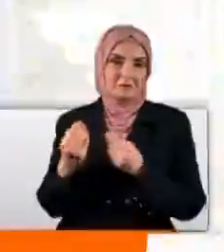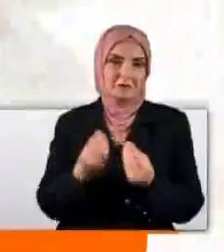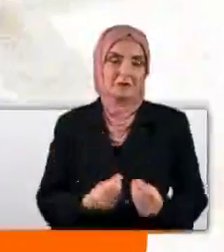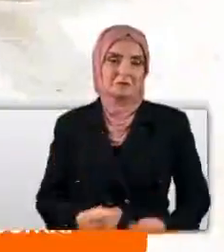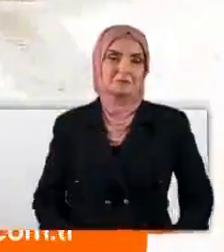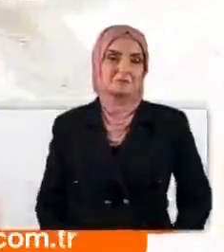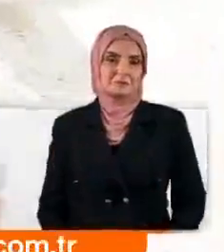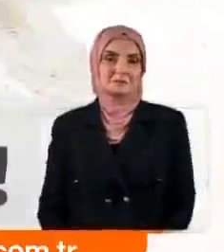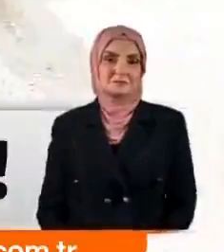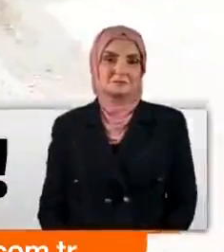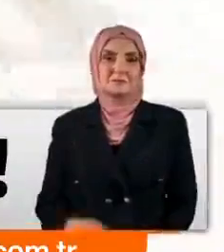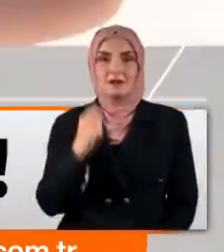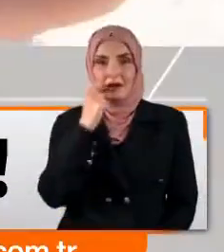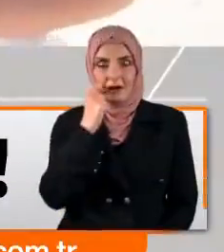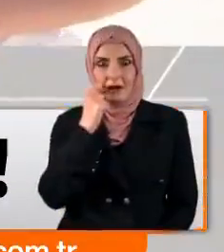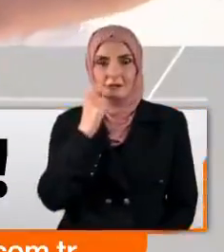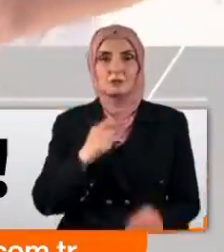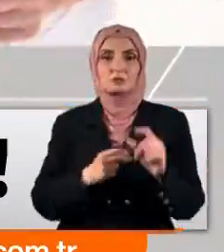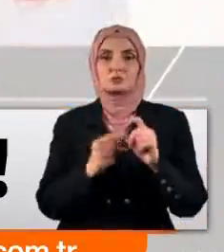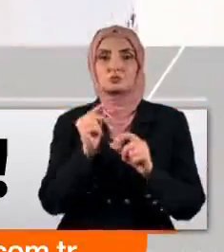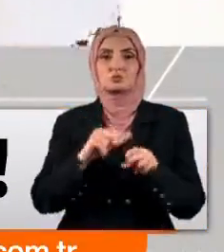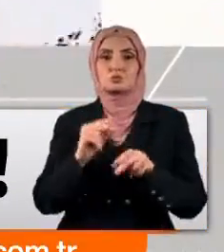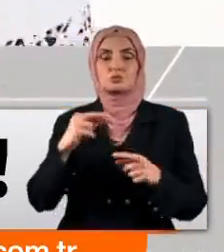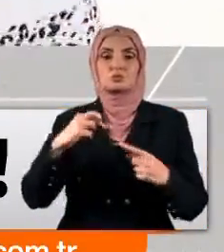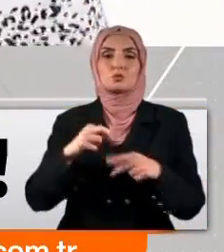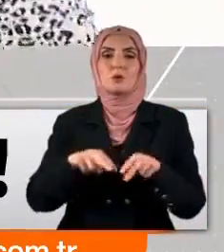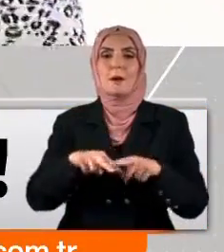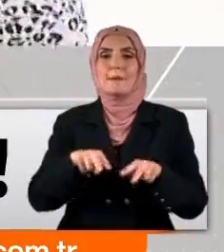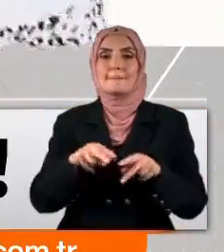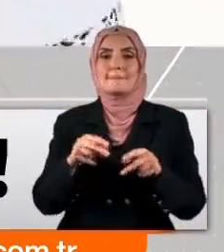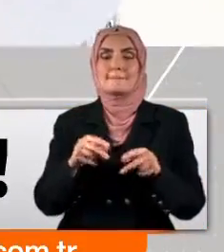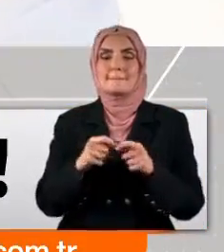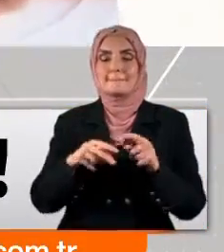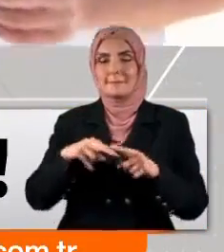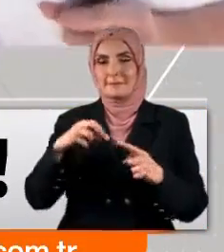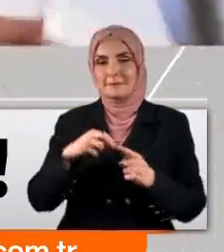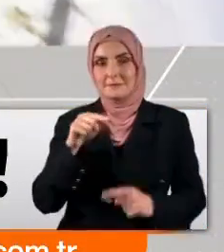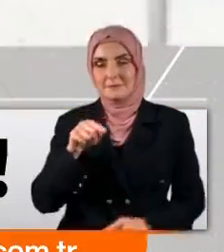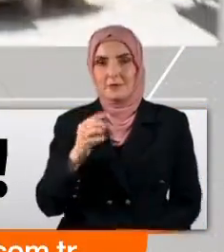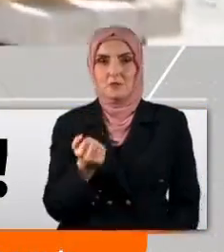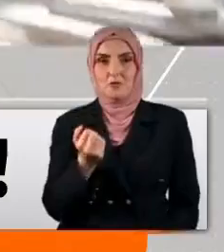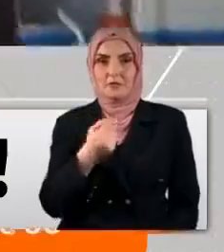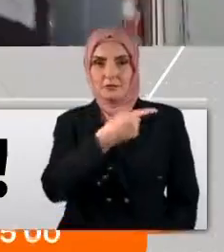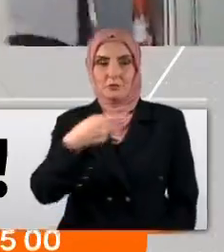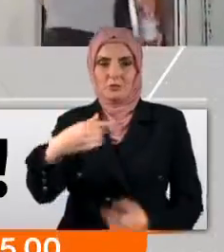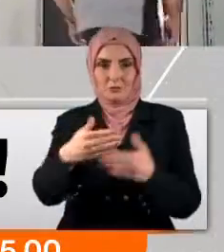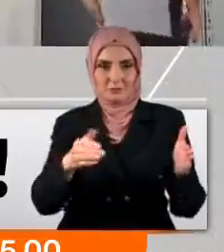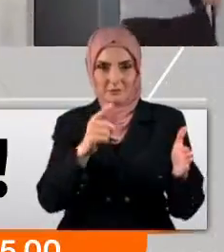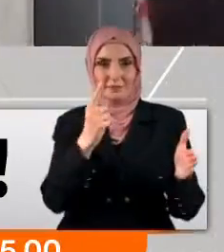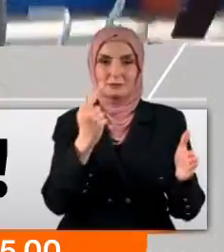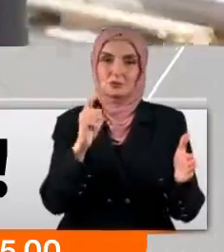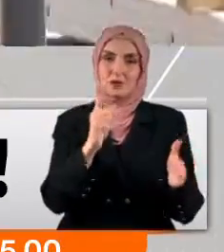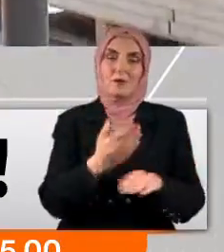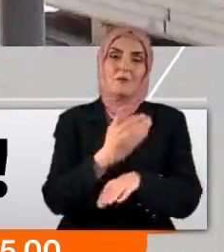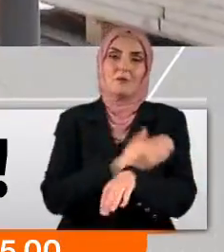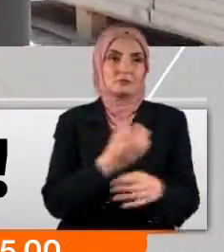şu anda. Ankara Çukurambar'da bulunan köfteci yaklaşık 1,5 ay önce ızgaradan çıkan yangınla küle döndü. İşletmeci Ali